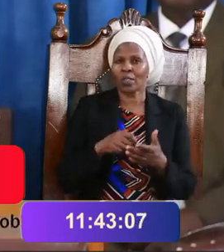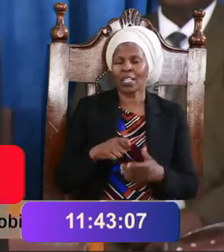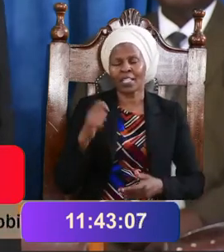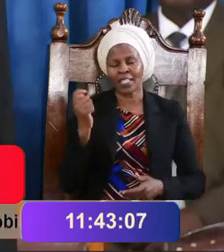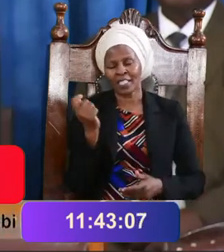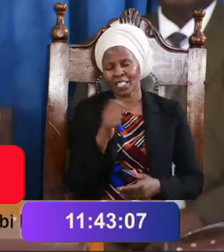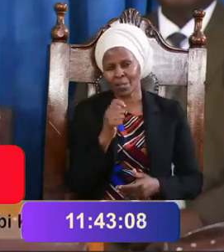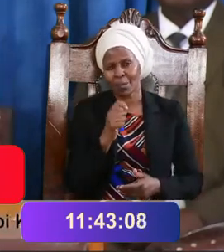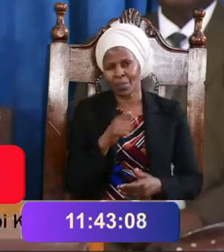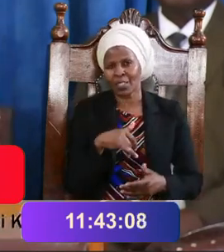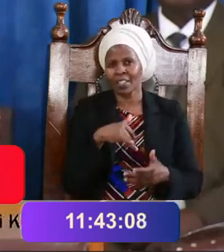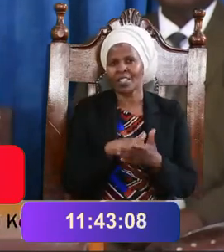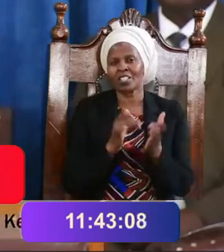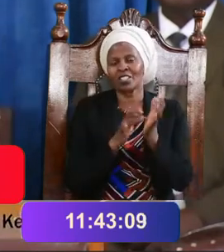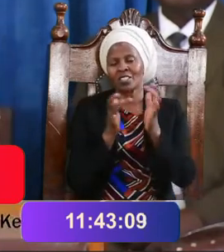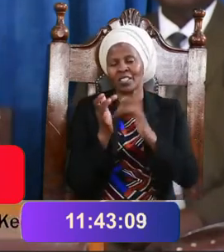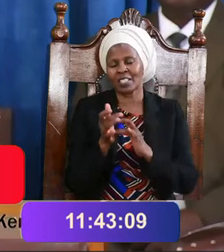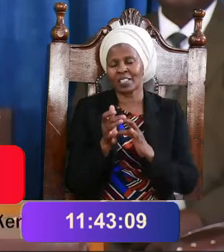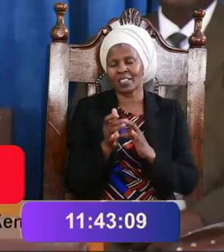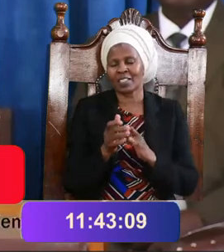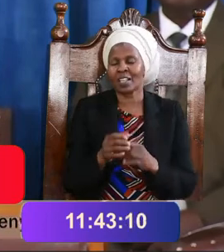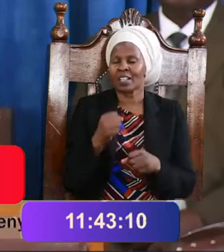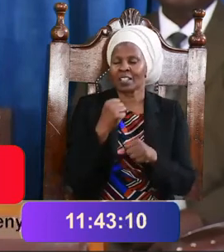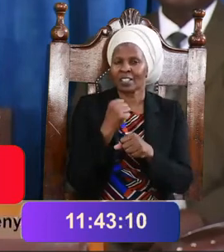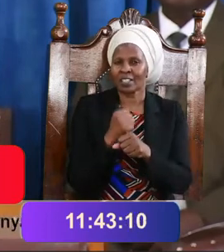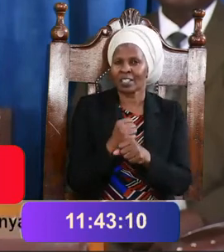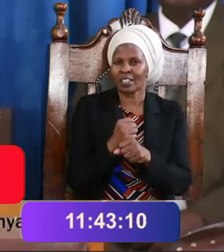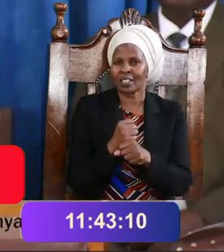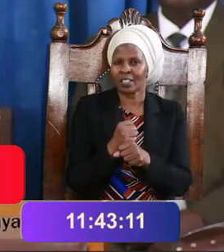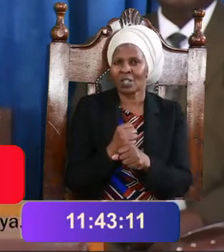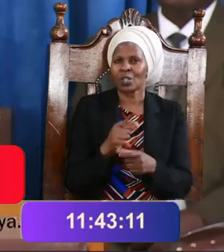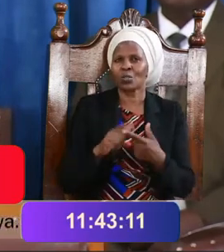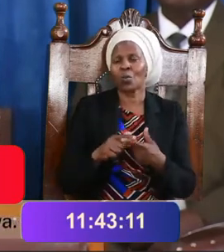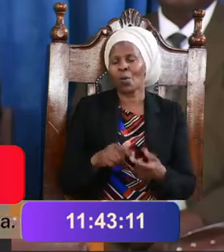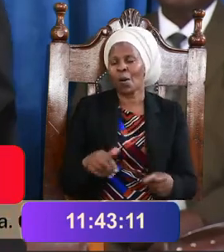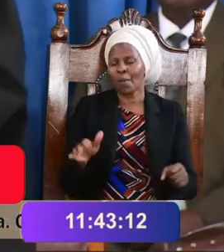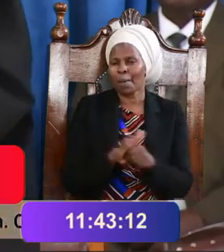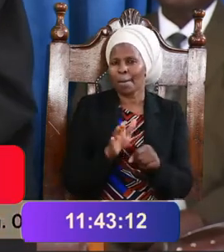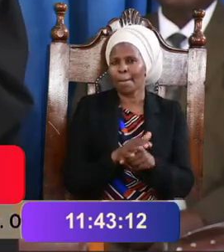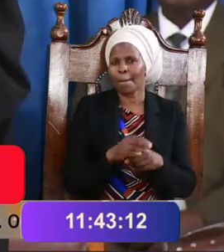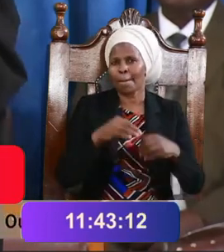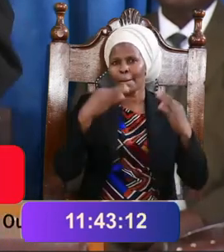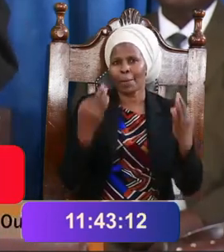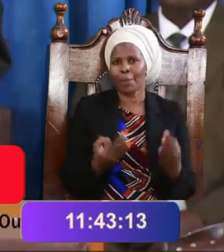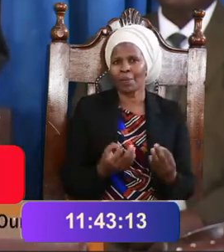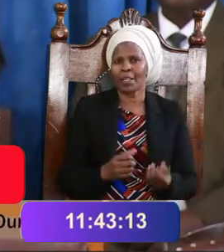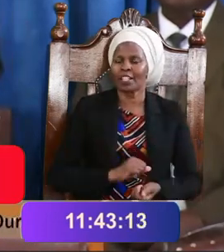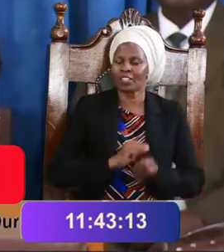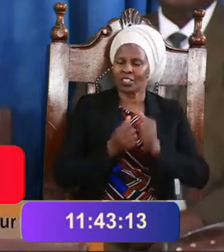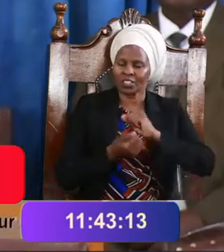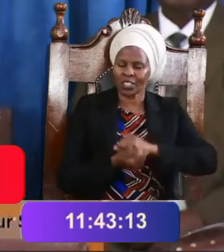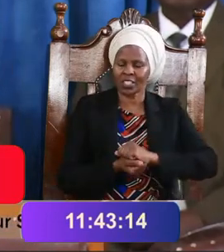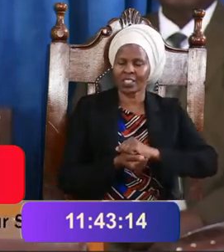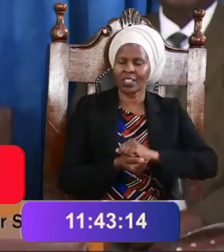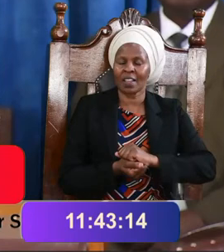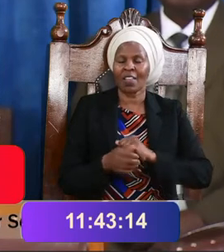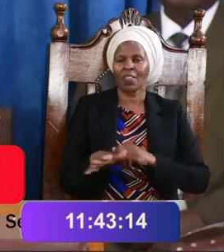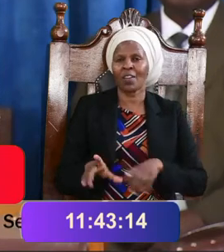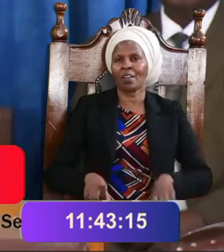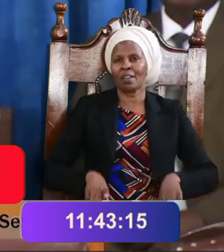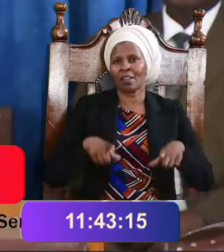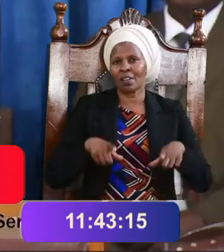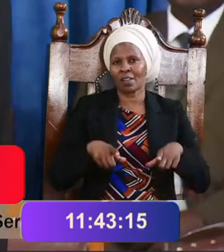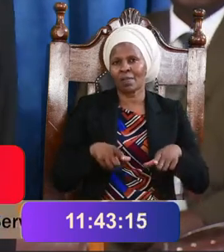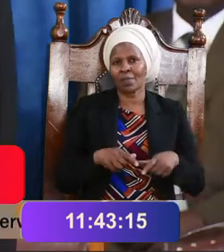ambao Yesu alikuwa amefanya jamii nyingi zipate kubadilisha maisha yao. Na watu